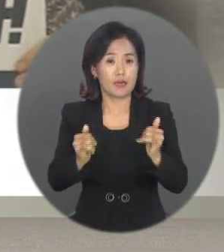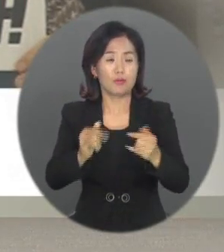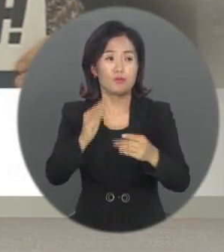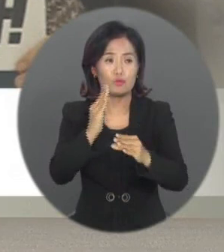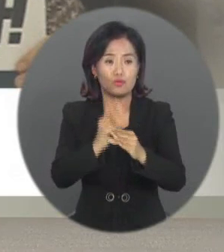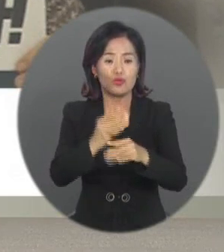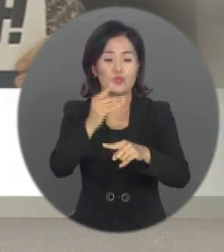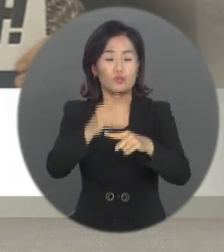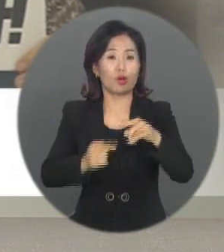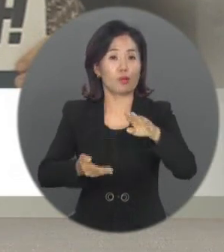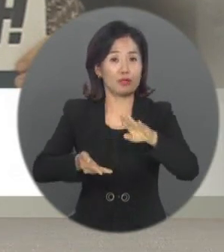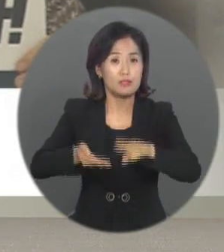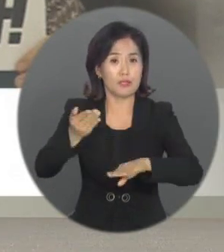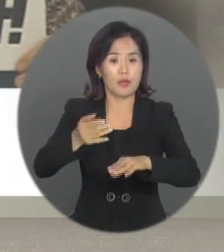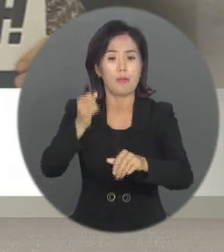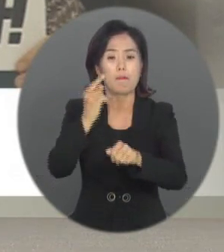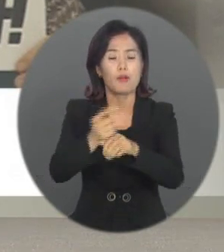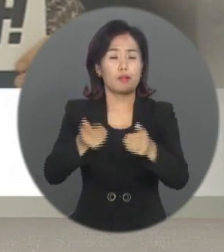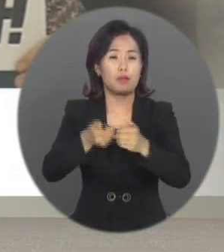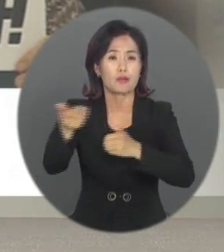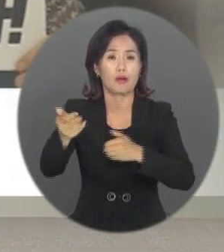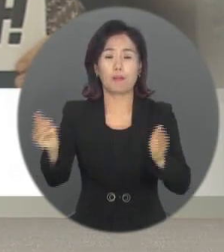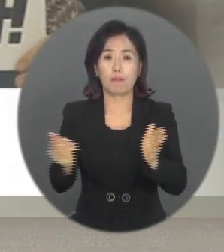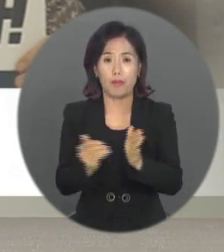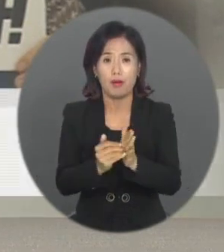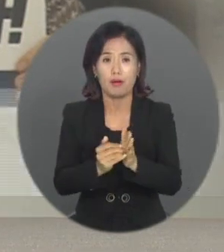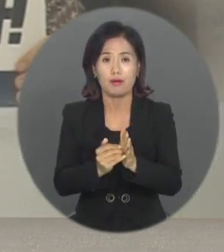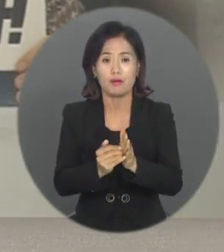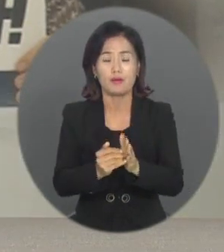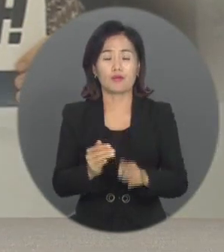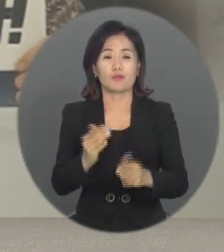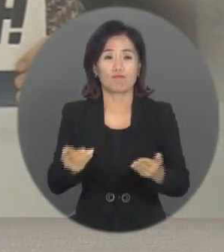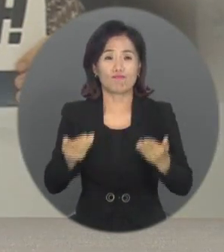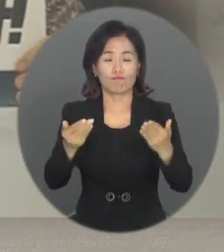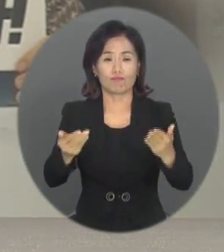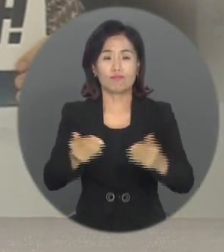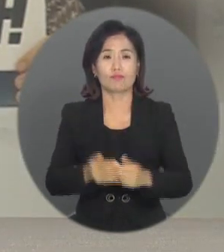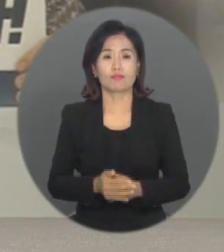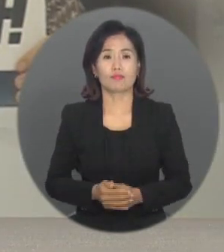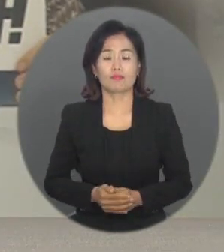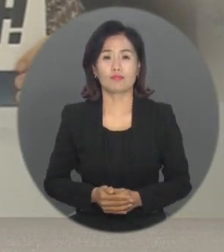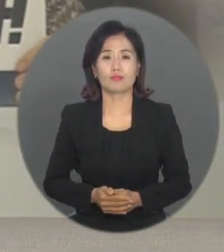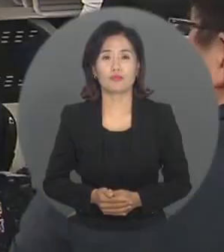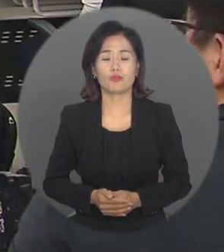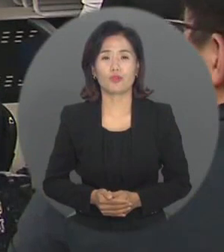중 절반 이상이 이미 세상을 떠났습니다. 임지은 기자의 보도입니다.